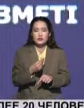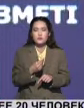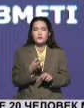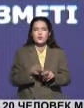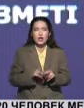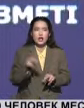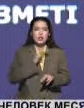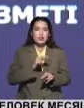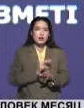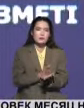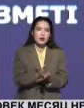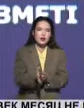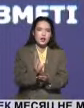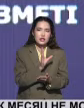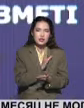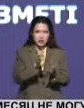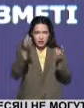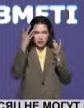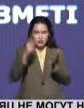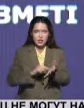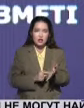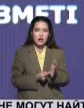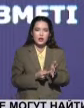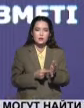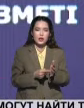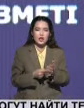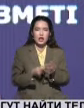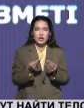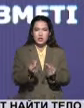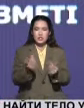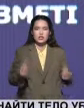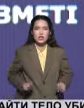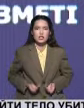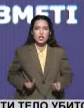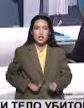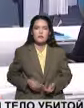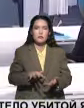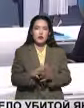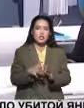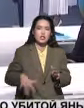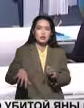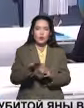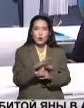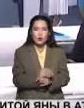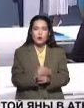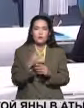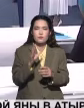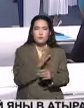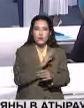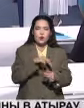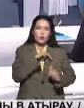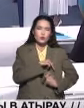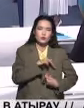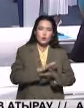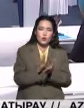проект направлен на снижение оттока и стимулирование прибытия жителей в сельскую местность, ликвидацию дефицита трудовых